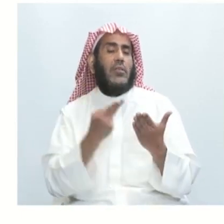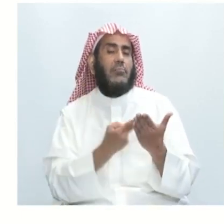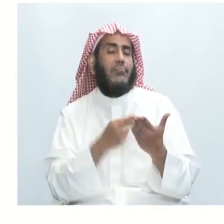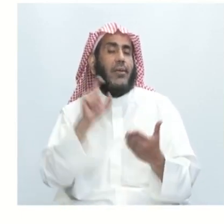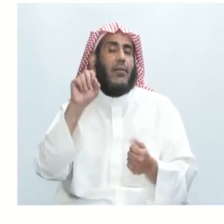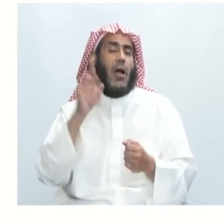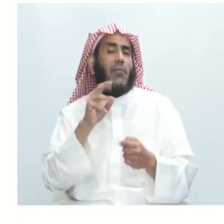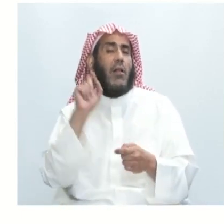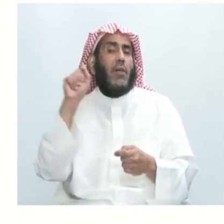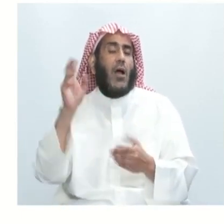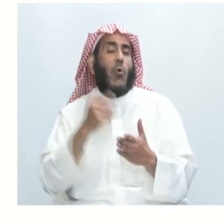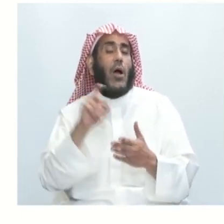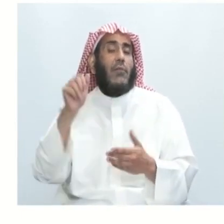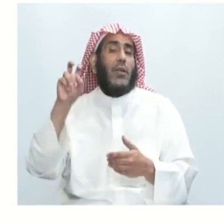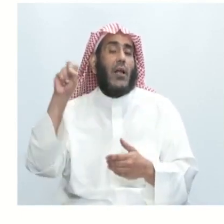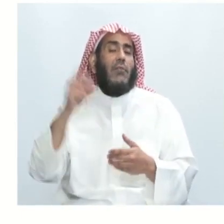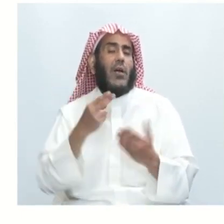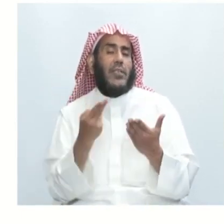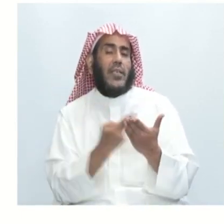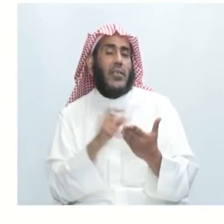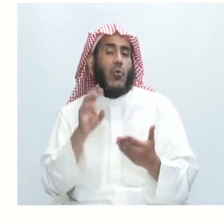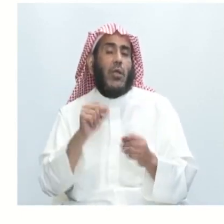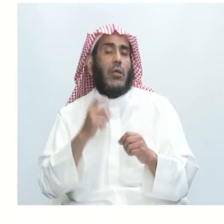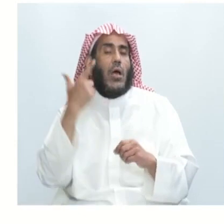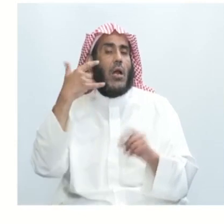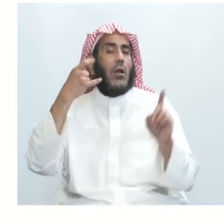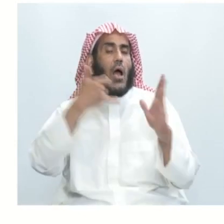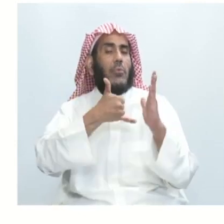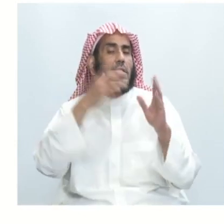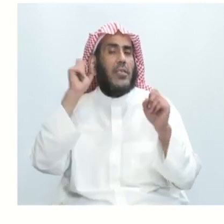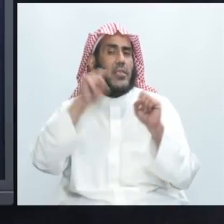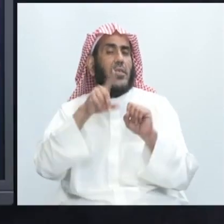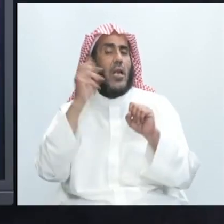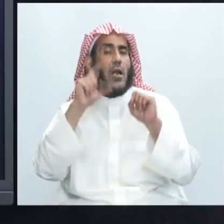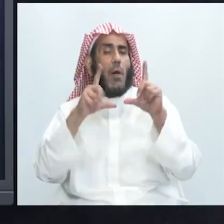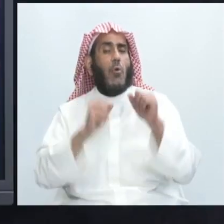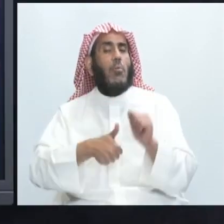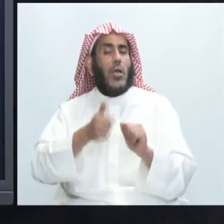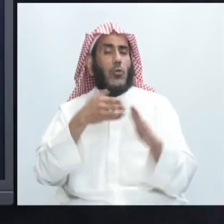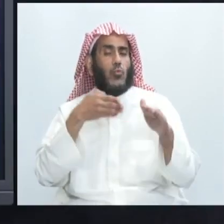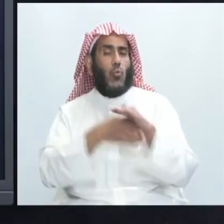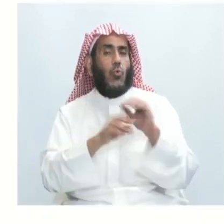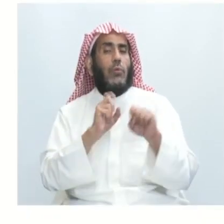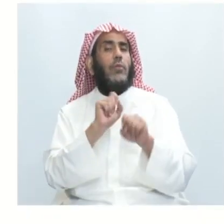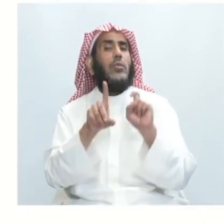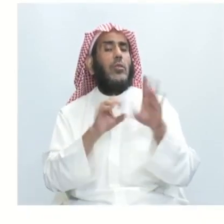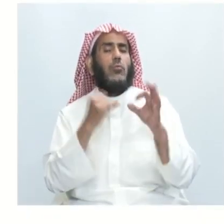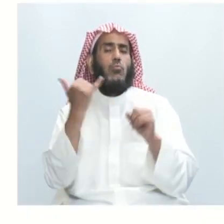حرفي الفاء والقاف منفرديه متصلين بخط الرقعه هذا هو رابط الدرس ايضا بامكانك الدخول والمشاهده الدرس